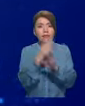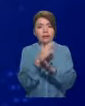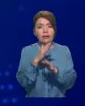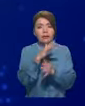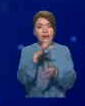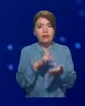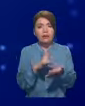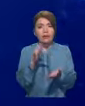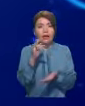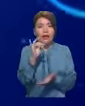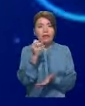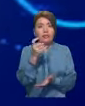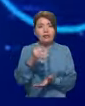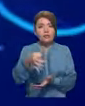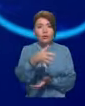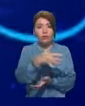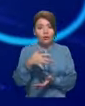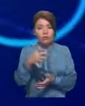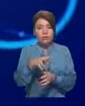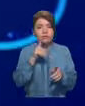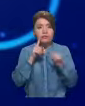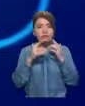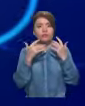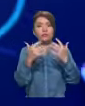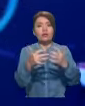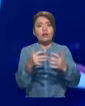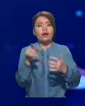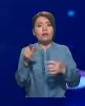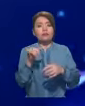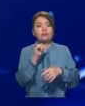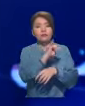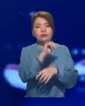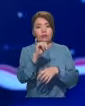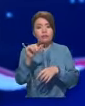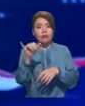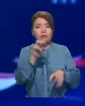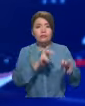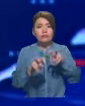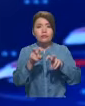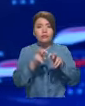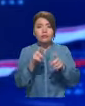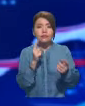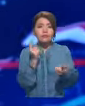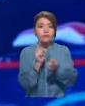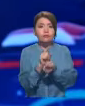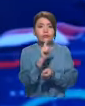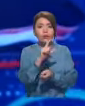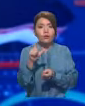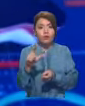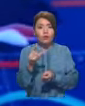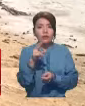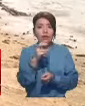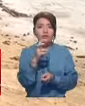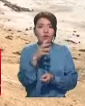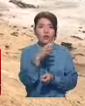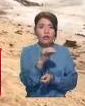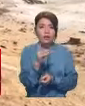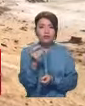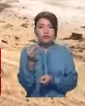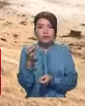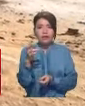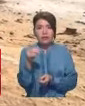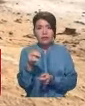области требуют принять мажилисмены. Они посетили несколько промышленных объектов, а также встретились с жителями Досора и Кульсары. Депутаты